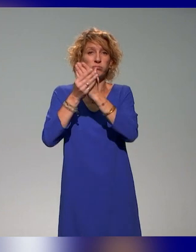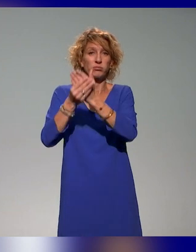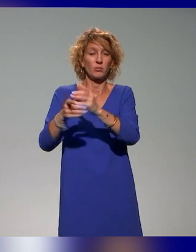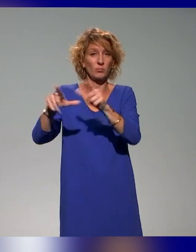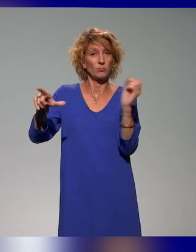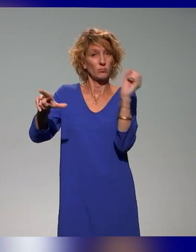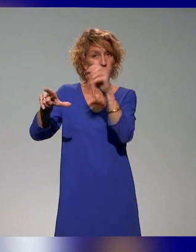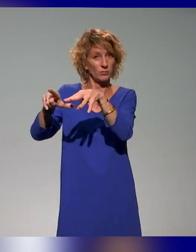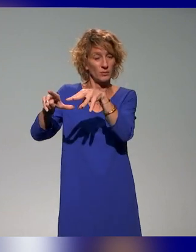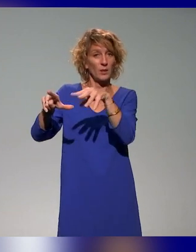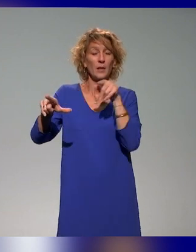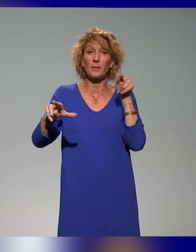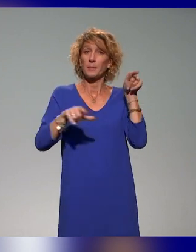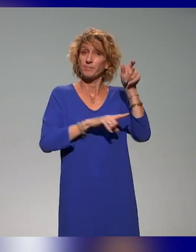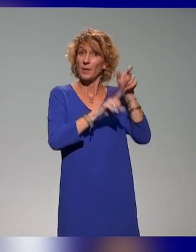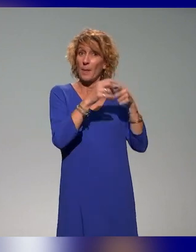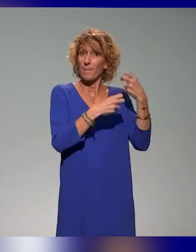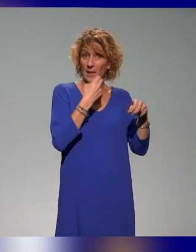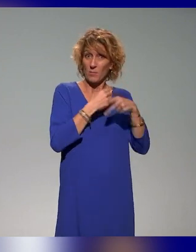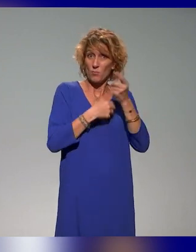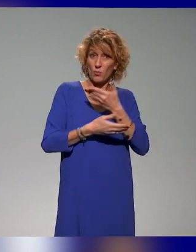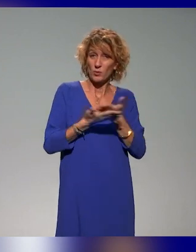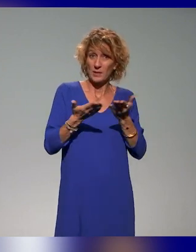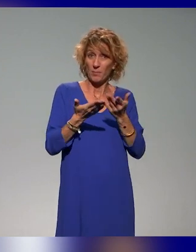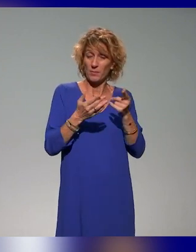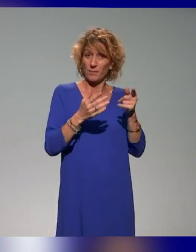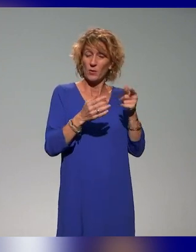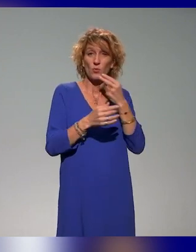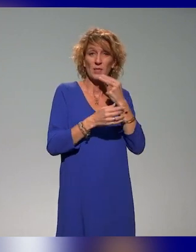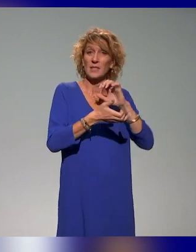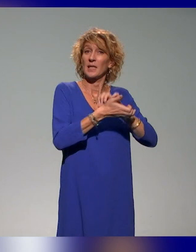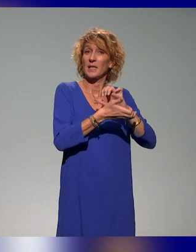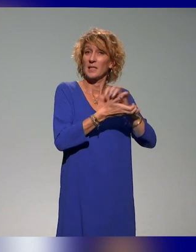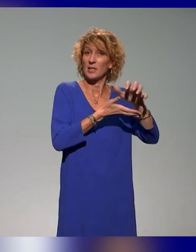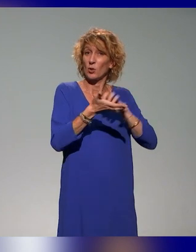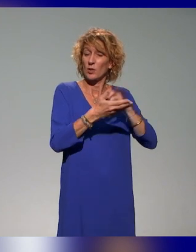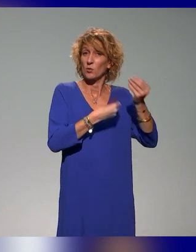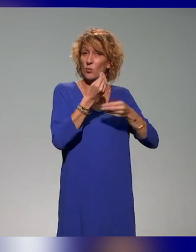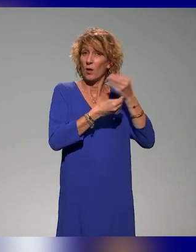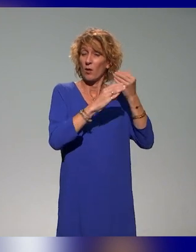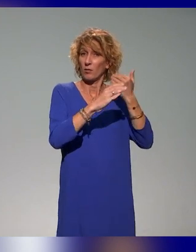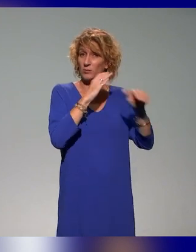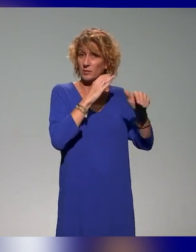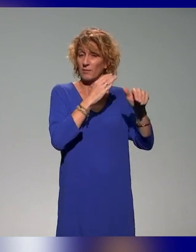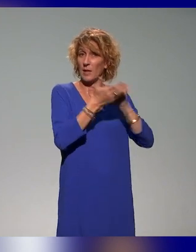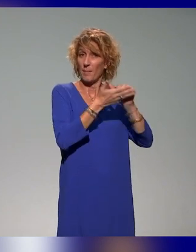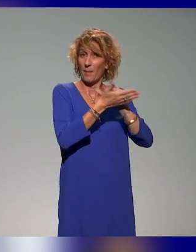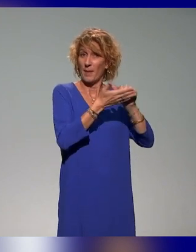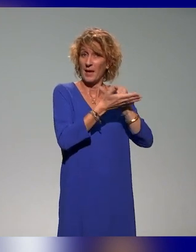plus simple pour Pierre de passer par l'éditeur de texte ou d'envoyer son travail par mail ou par